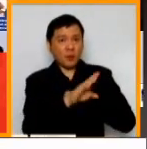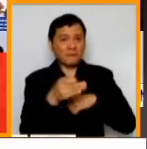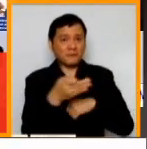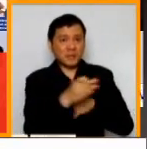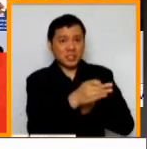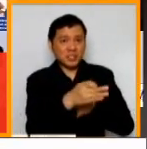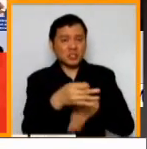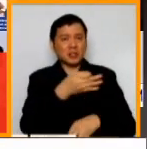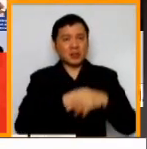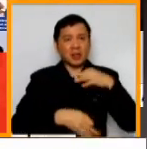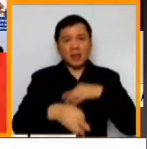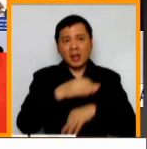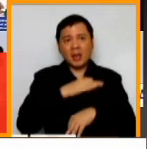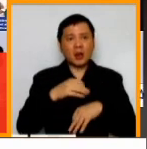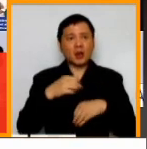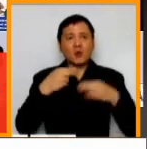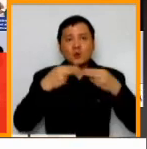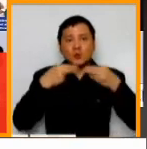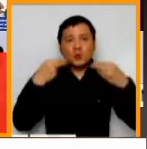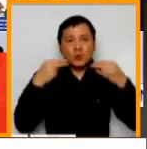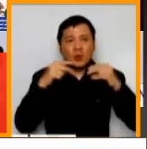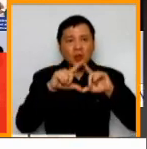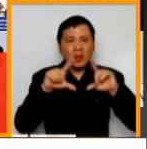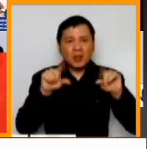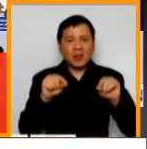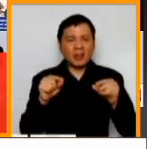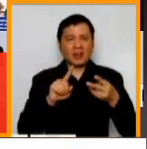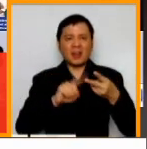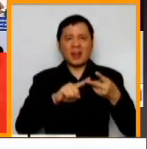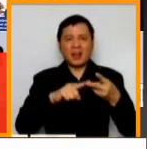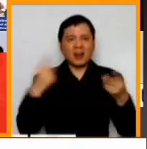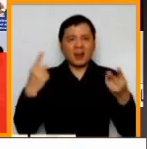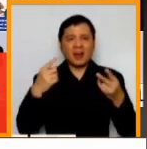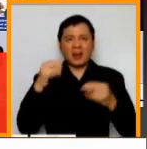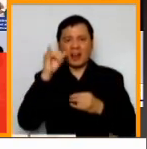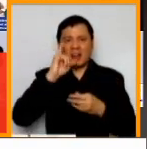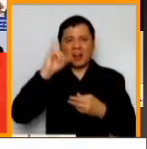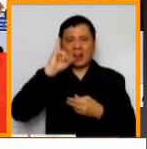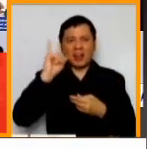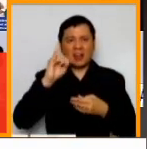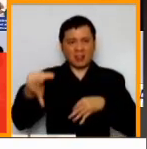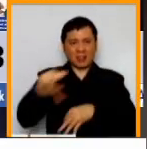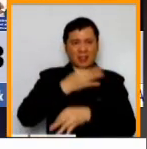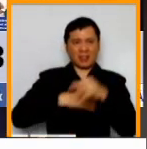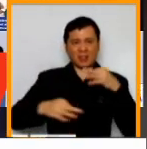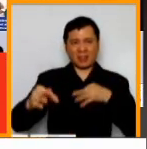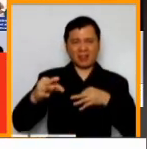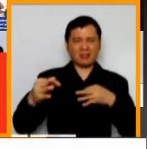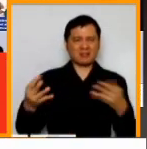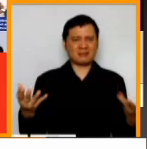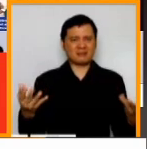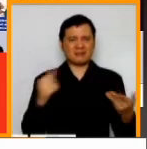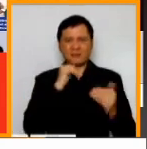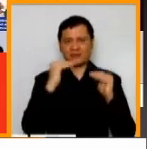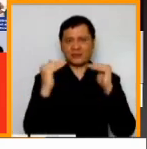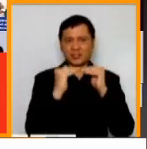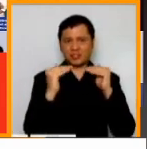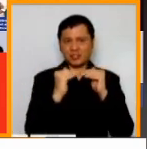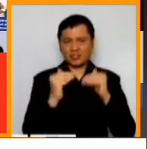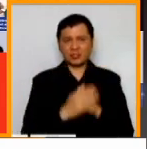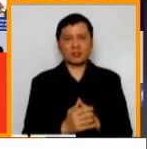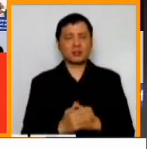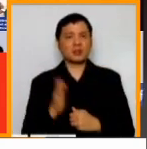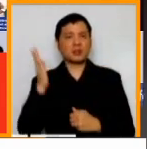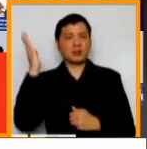ma'am, umakit po sila sa bangka na po namin, ma'am. Nakalokay po nila yung isdang huli namin. Pagkatapos po, ma'am,